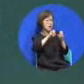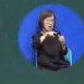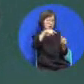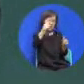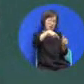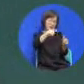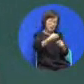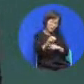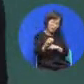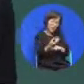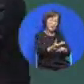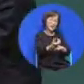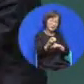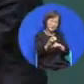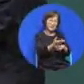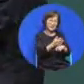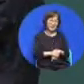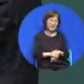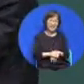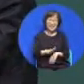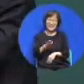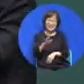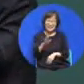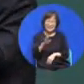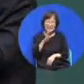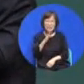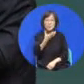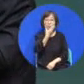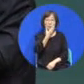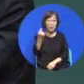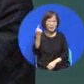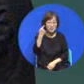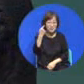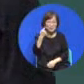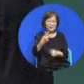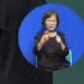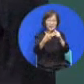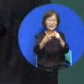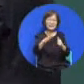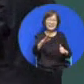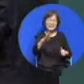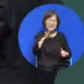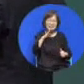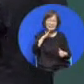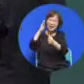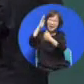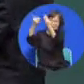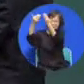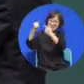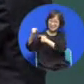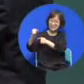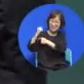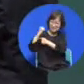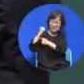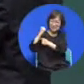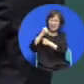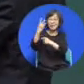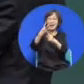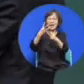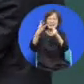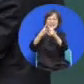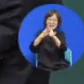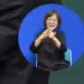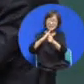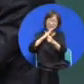겁니다. We relay this true gospel. 참된 힘을 전달하는 겁니다. We relay this true strength. 우리 후대들에게 참된 힘뿐 아니라